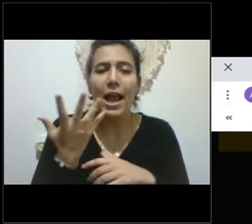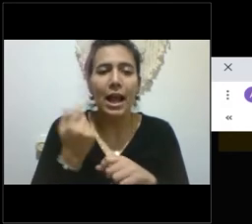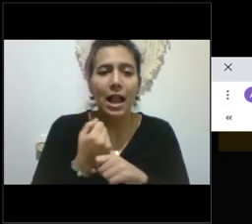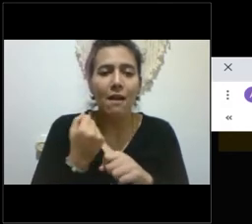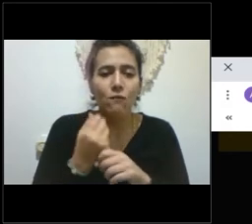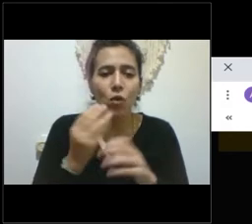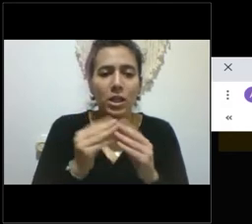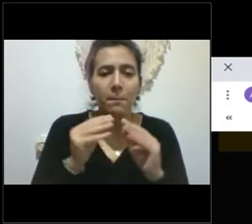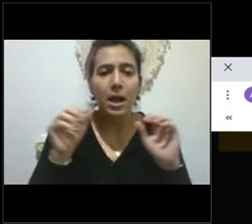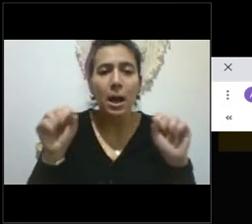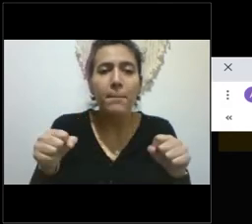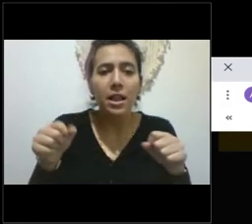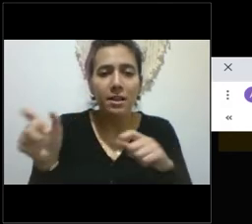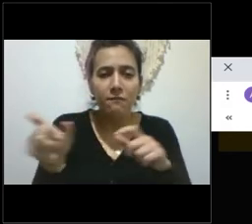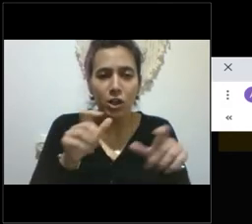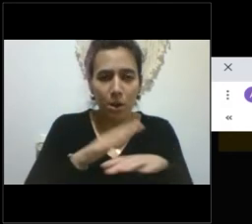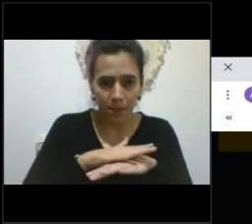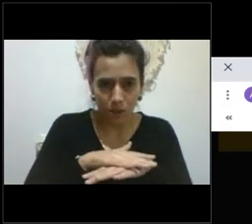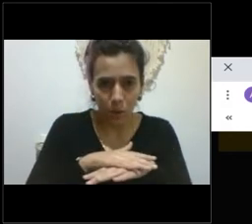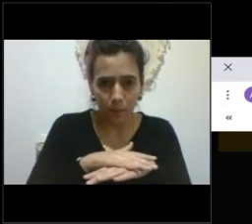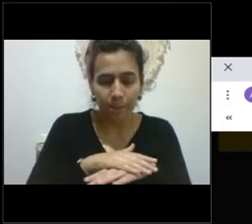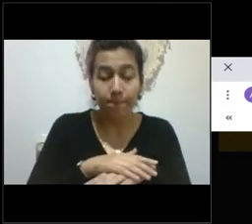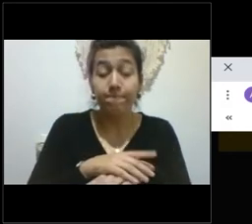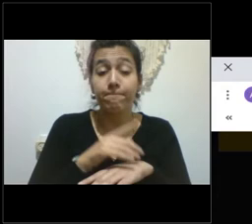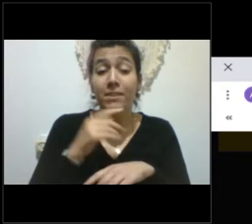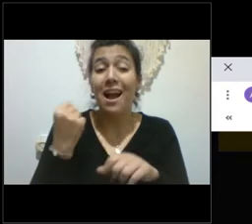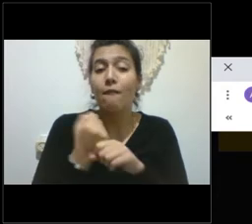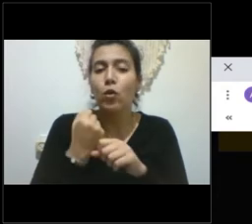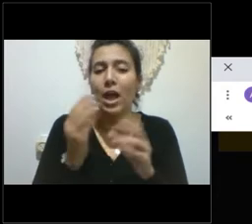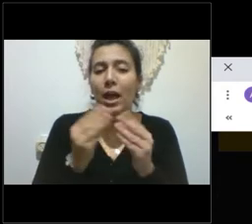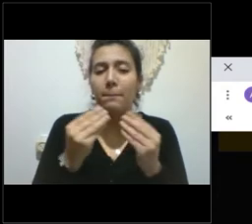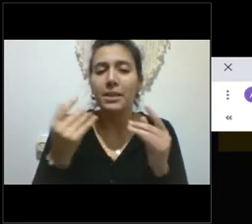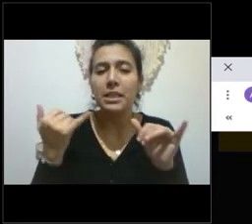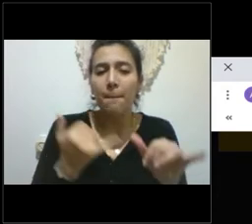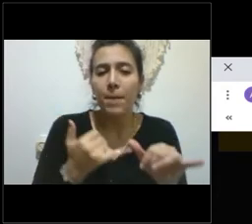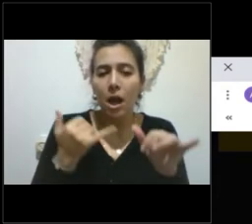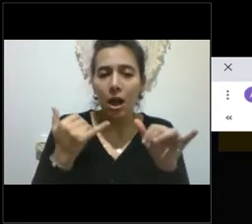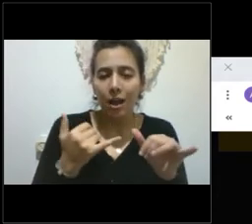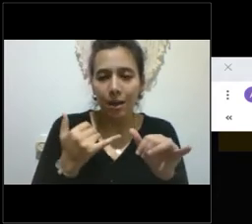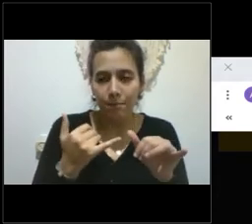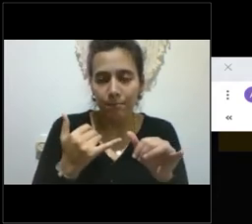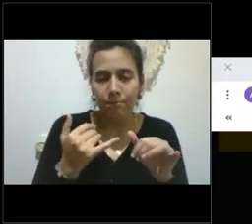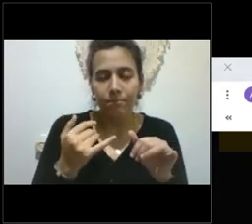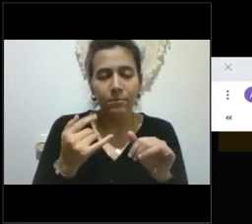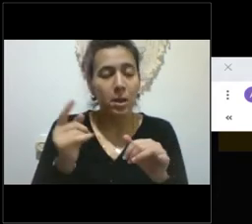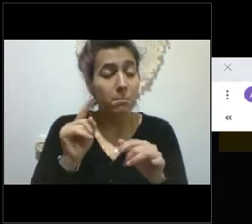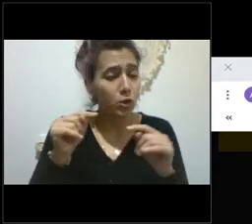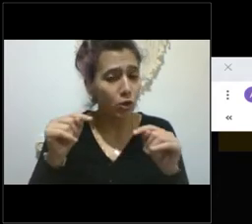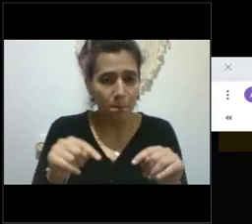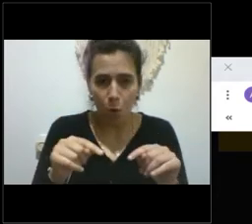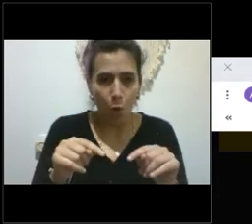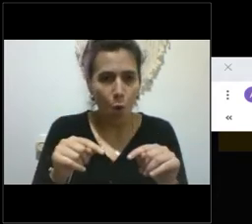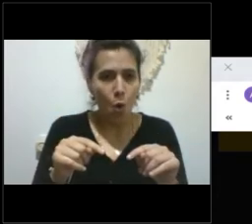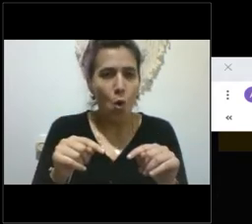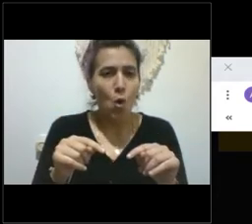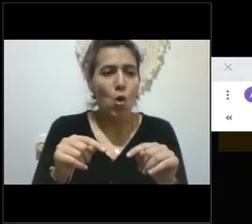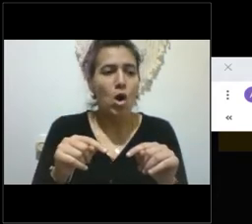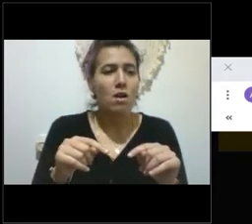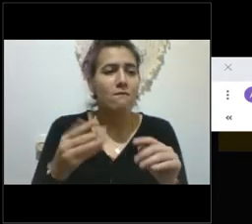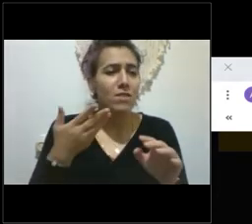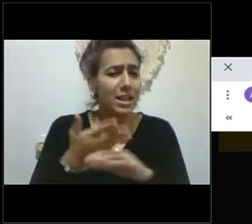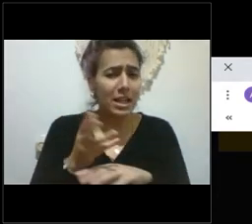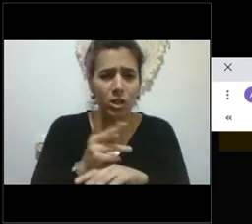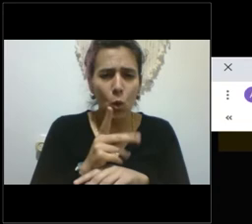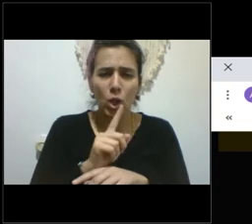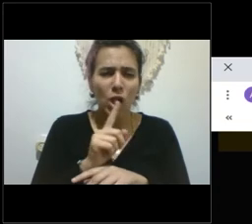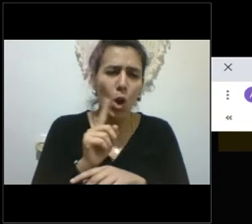מקצוע, עבודה עם ספקים. כל מי שיתפו וכל מי שיכנס לקורס הזה, לא בא לעשות פה בית אחד, אוקיי? אם אתם באים